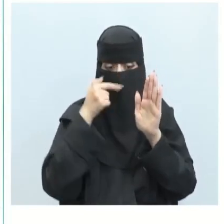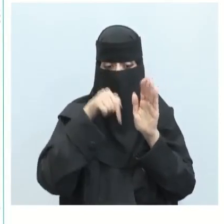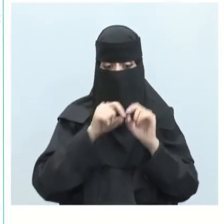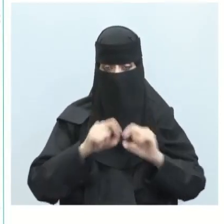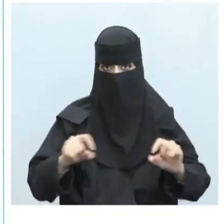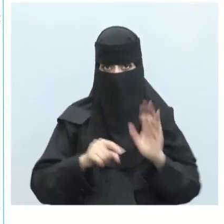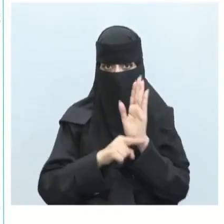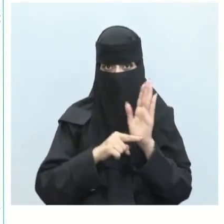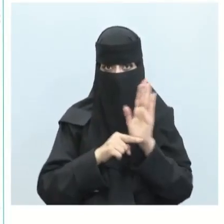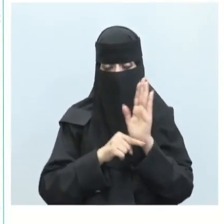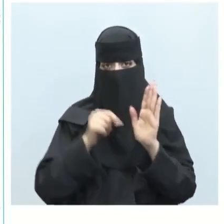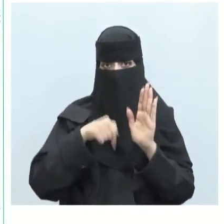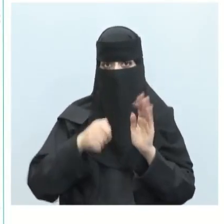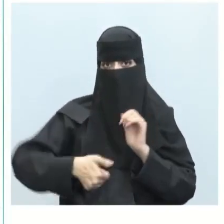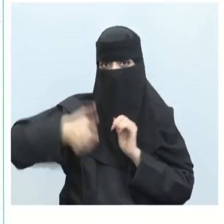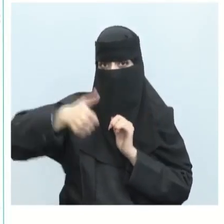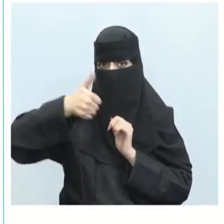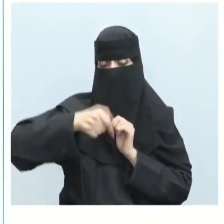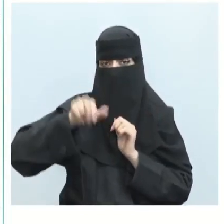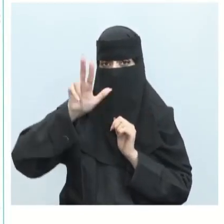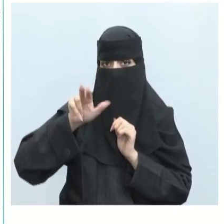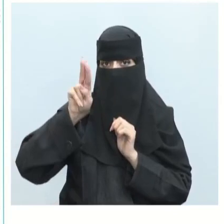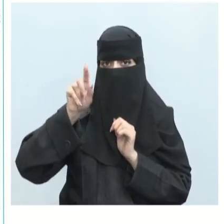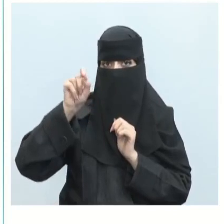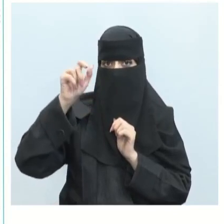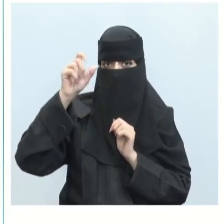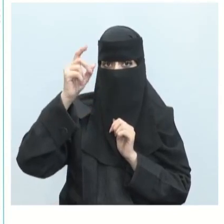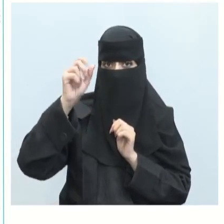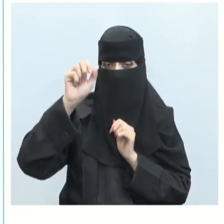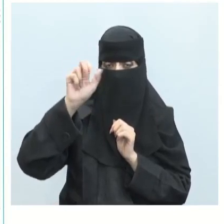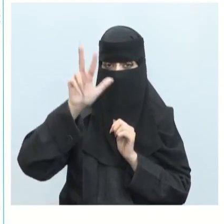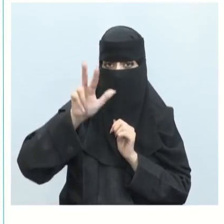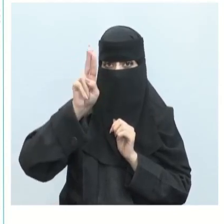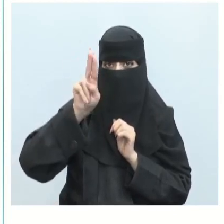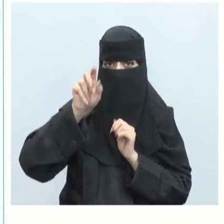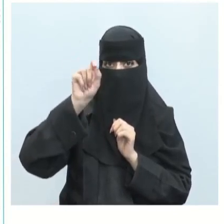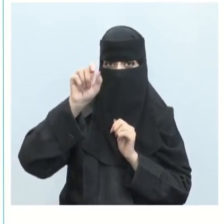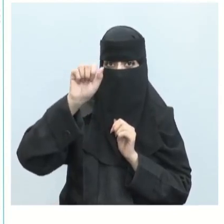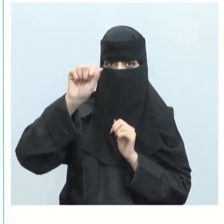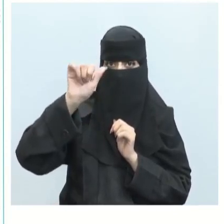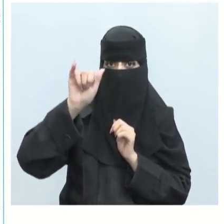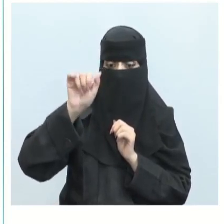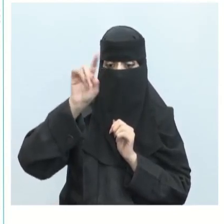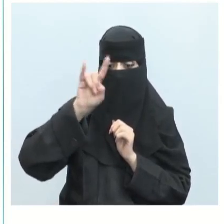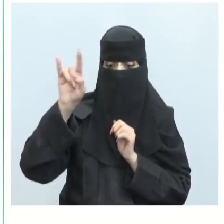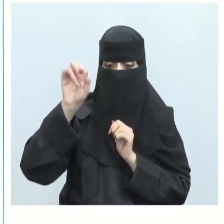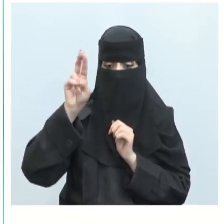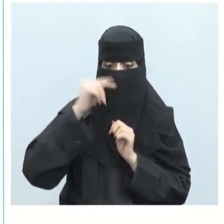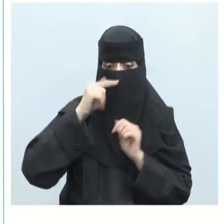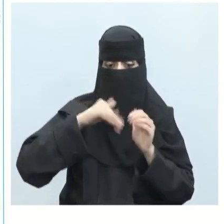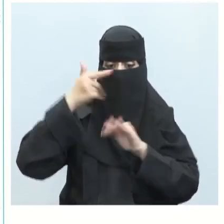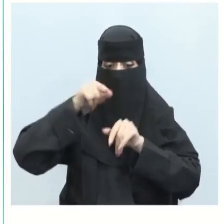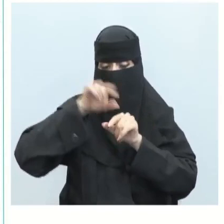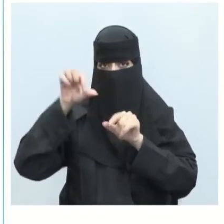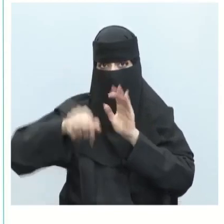برنسز وهي التفضيلات ونقوم باختيار بروتوكول كما تعلمنا في الدرس